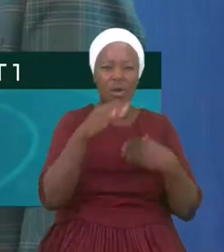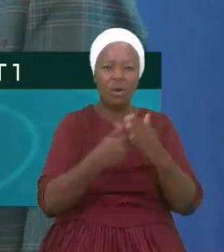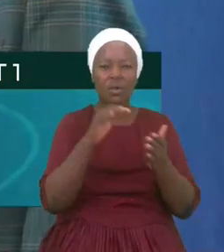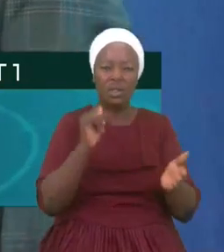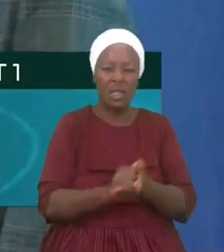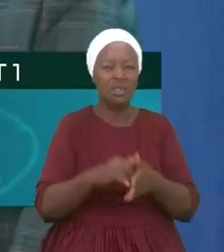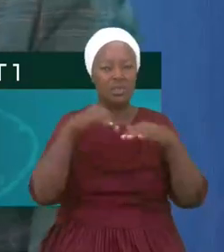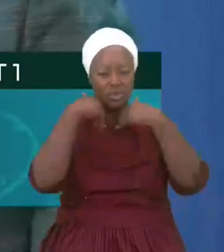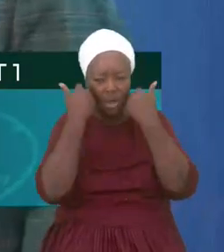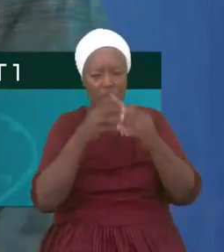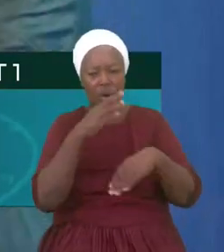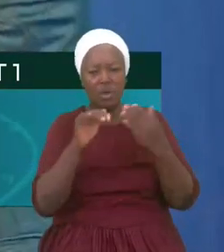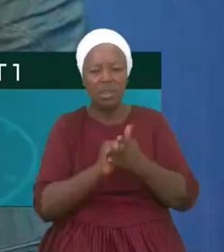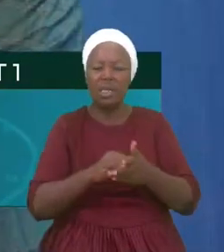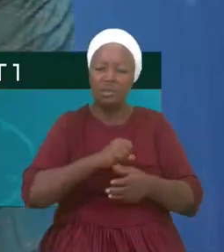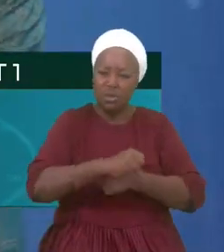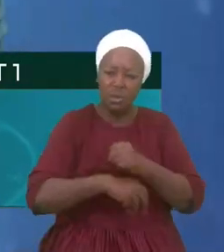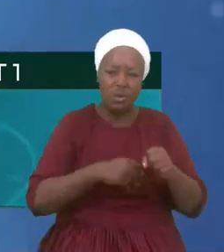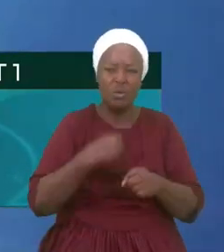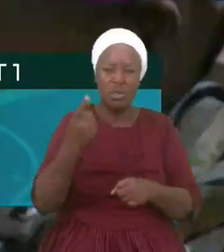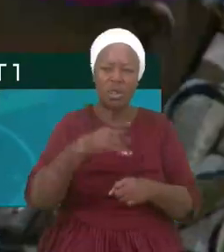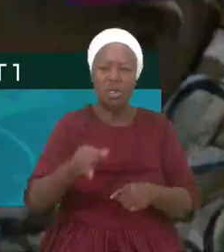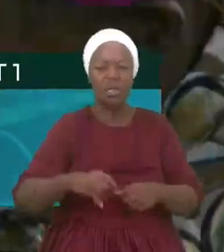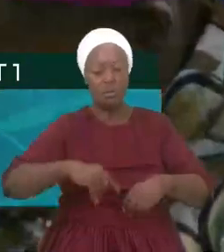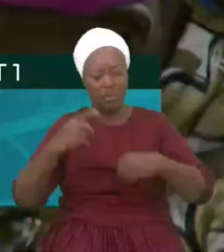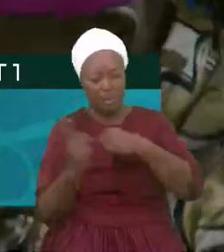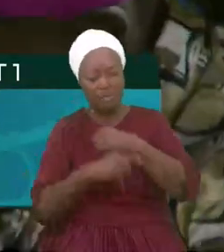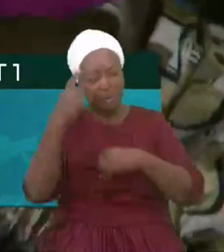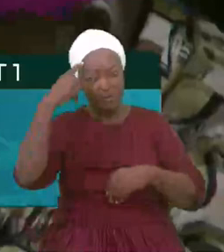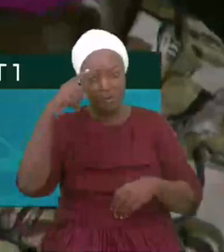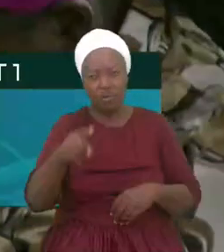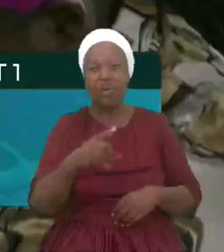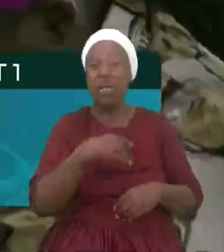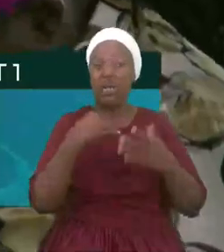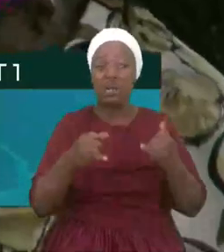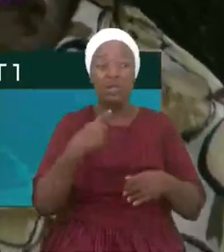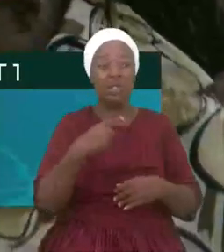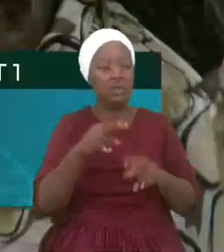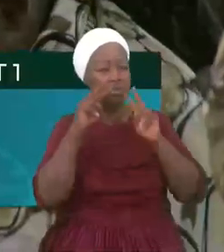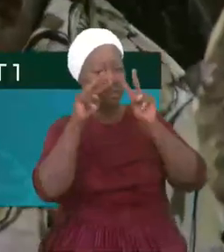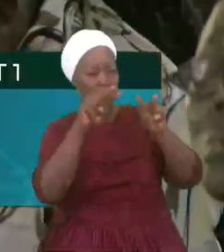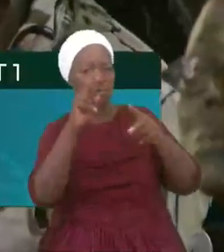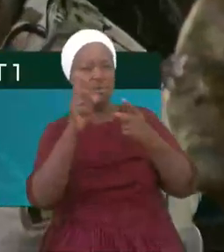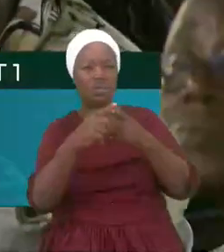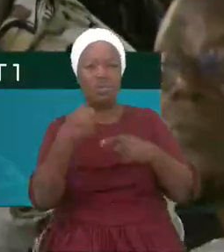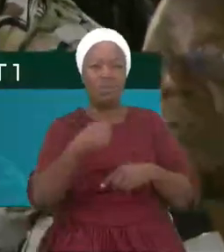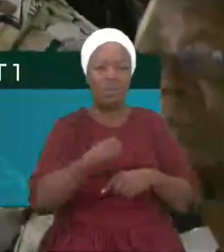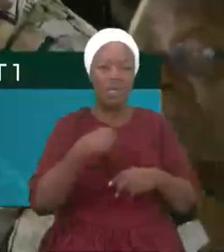son Fils unique qui a porté tout le corps toute l'angoisse et le châtiment éternel pour